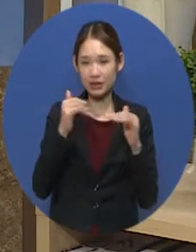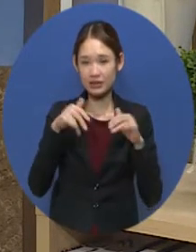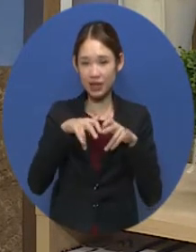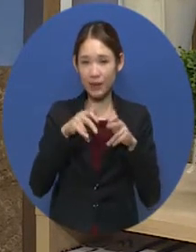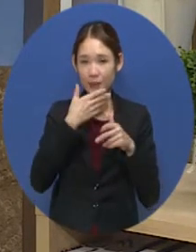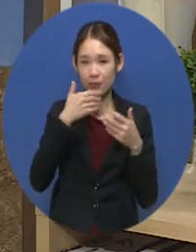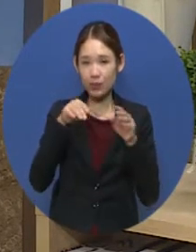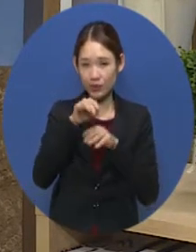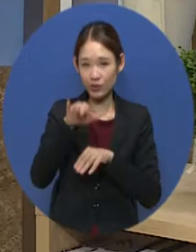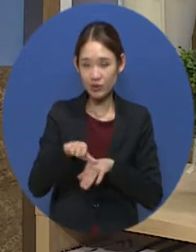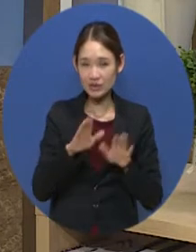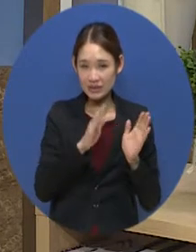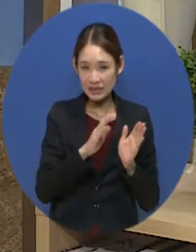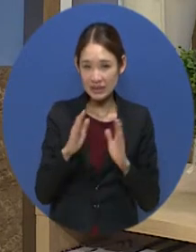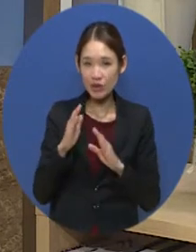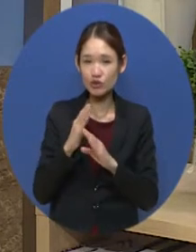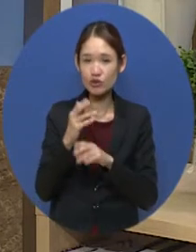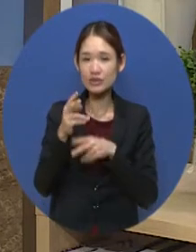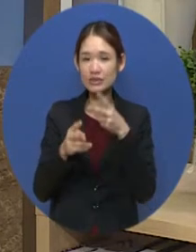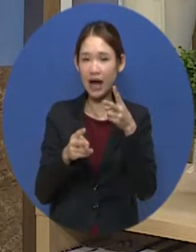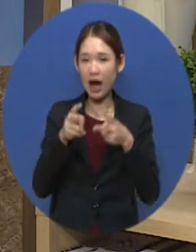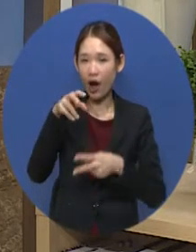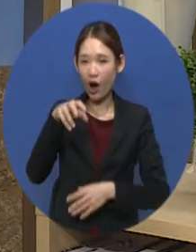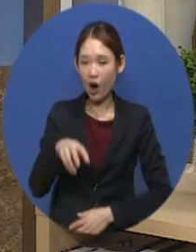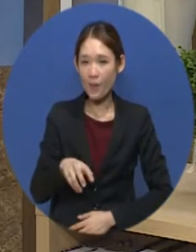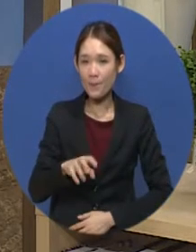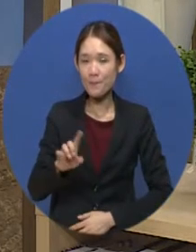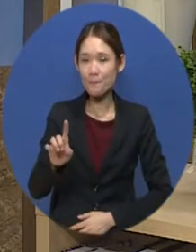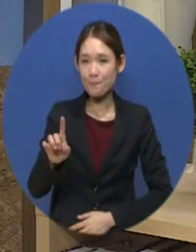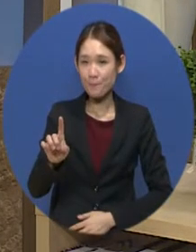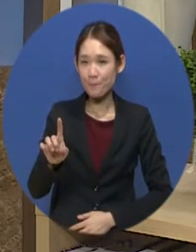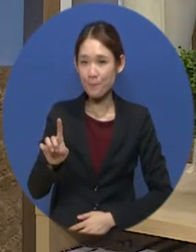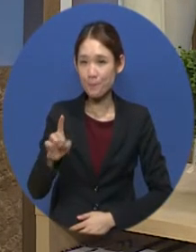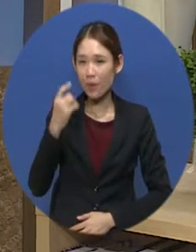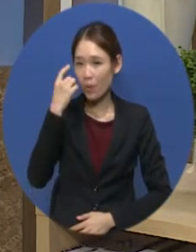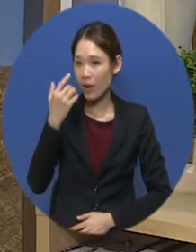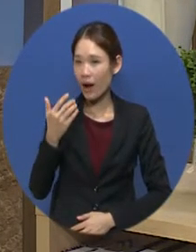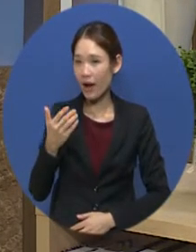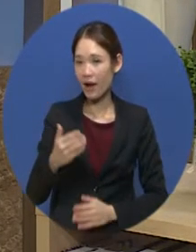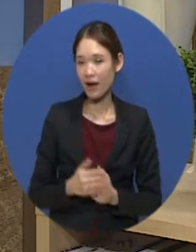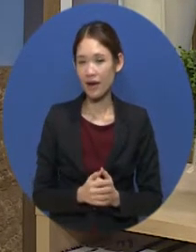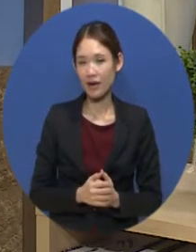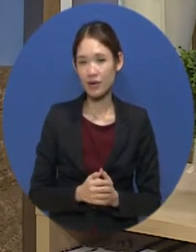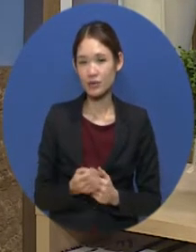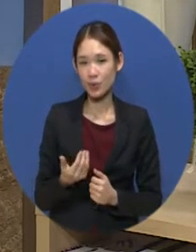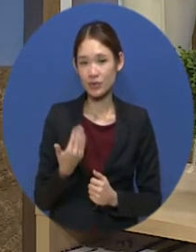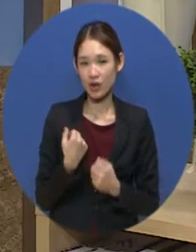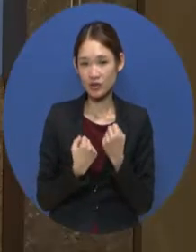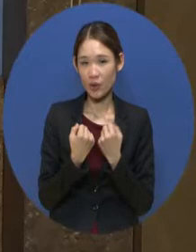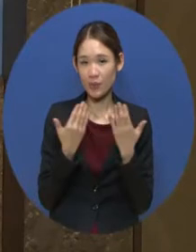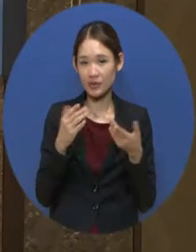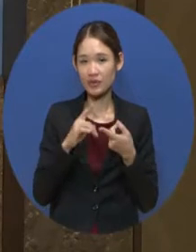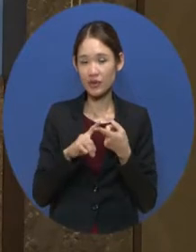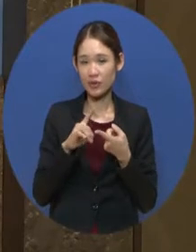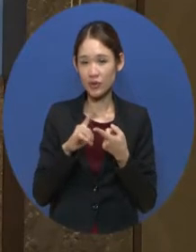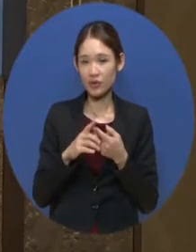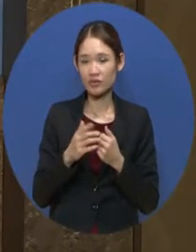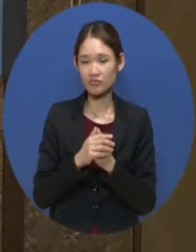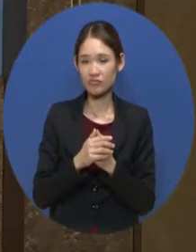복지관에서 현재 진행 중인 사업에는 어떤 것들이 있나요? 네. 앞서 말씀드렸듯이